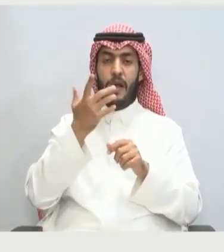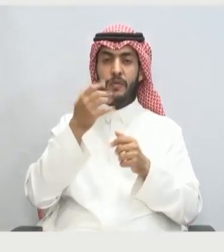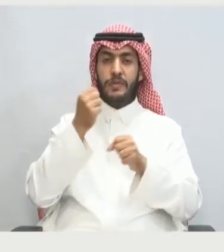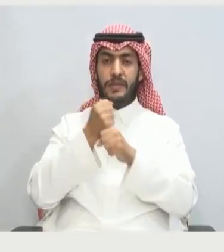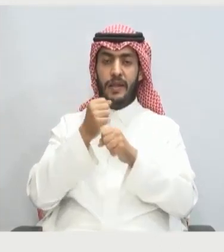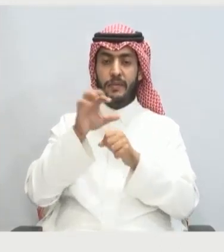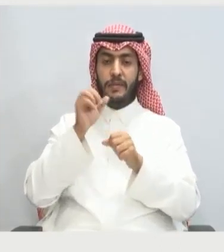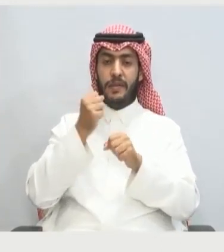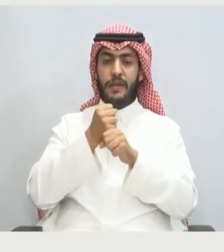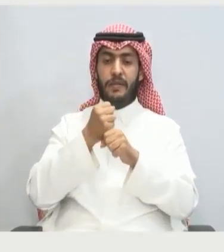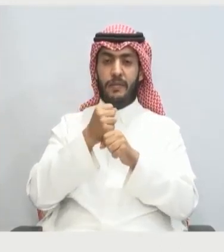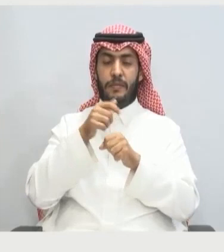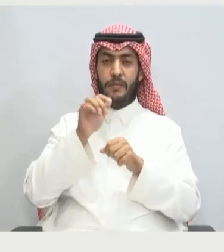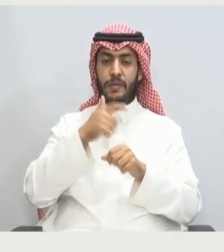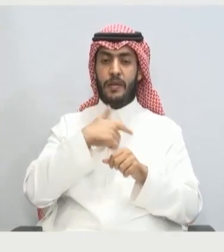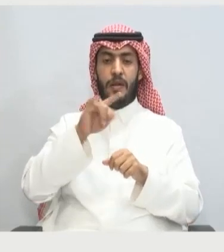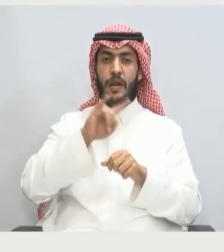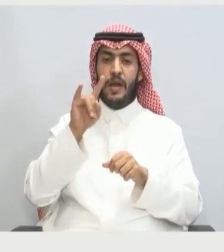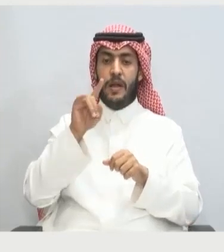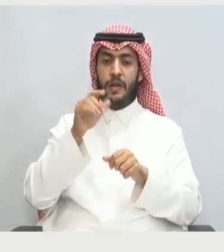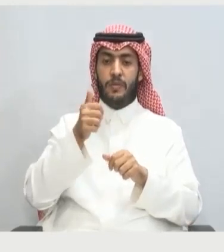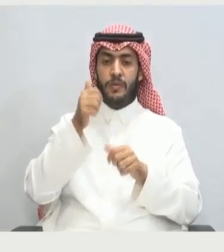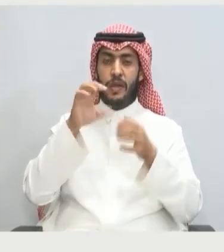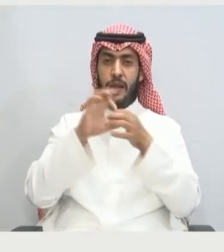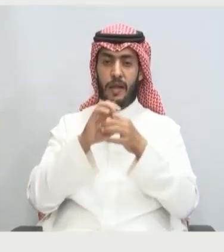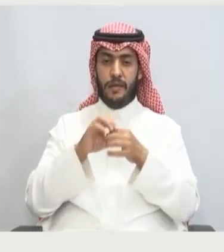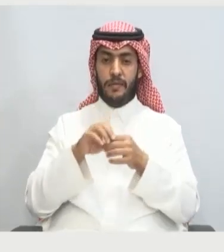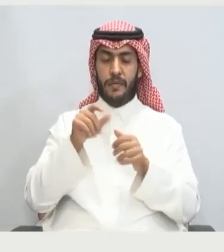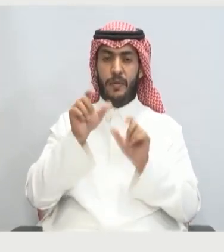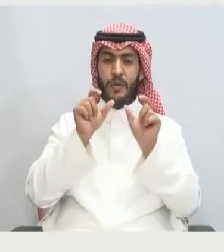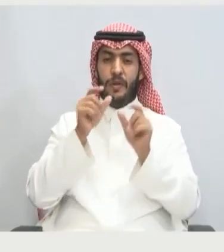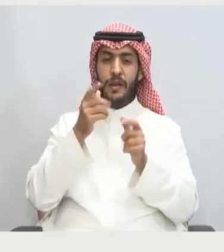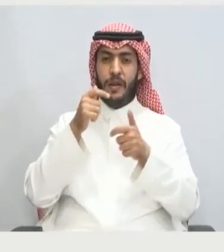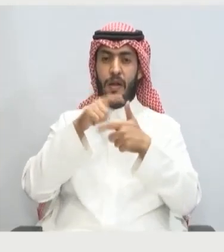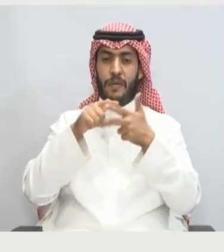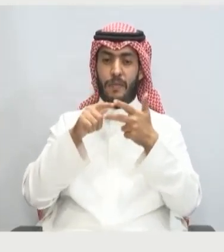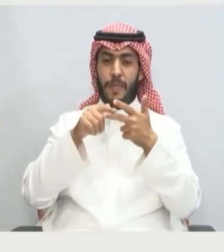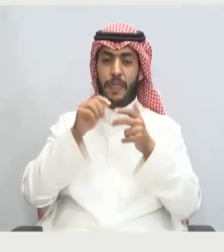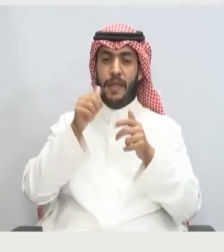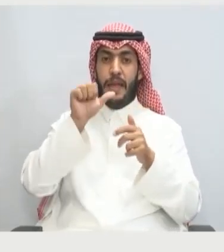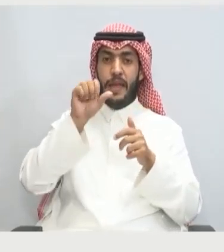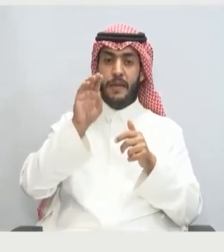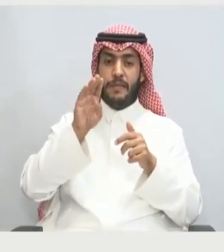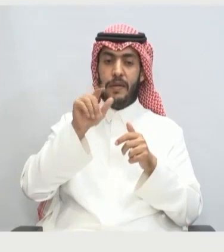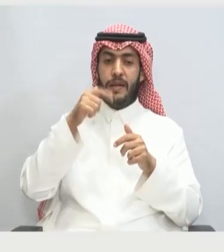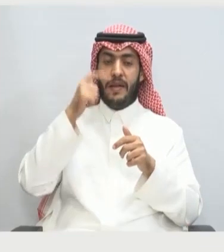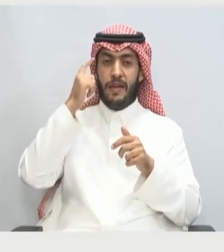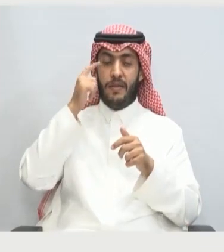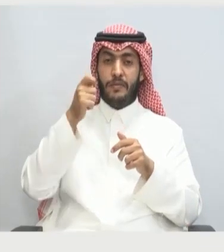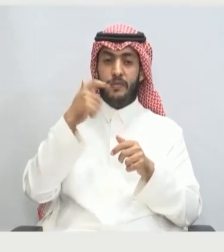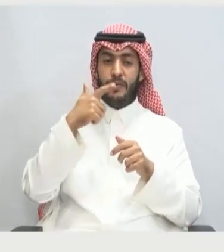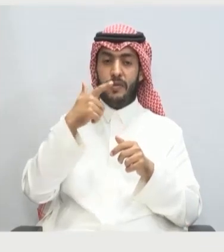يستخرج عن طريق التجارب اذا لا توجد علاقه حدد الرتبه الكليه للتفاعل اي وبي اذا علمت ان